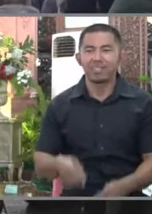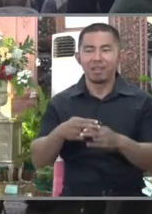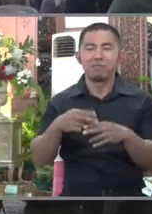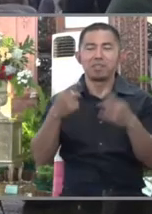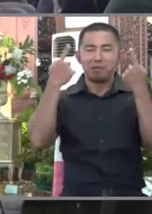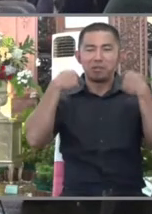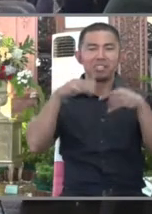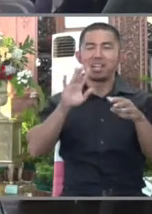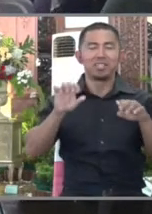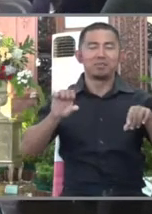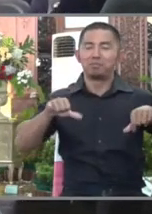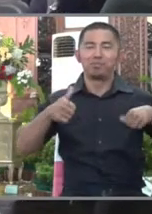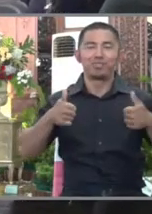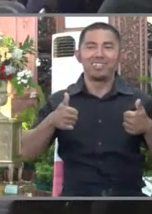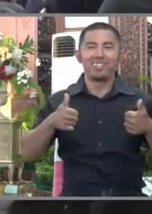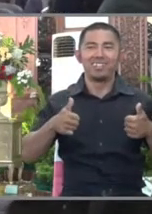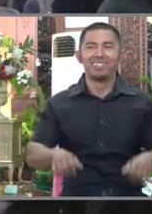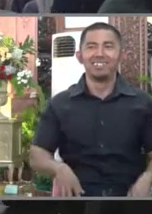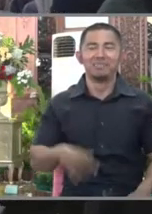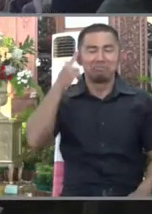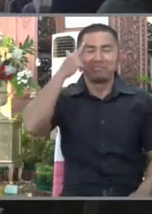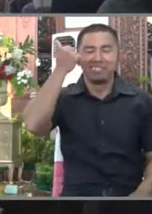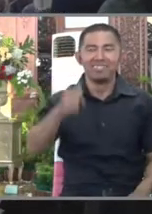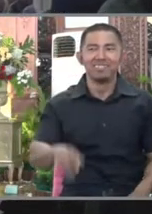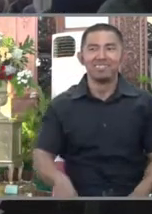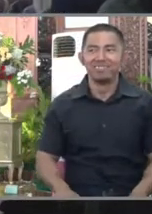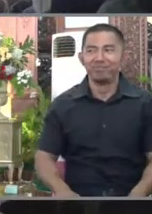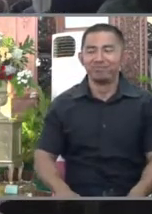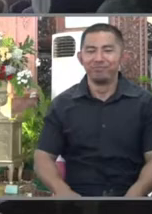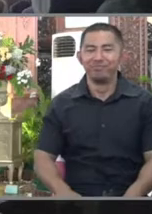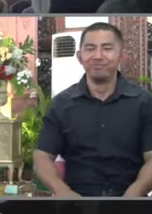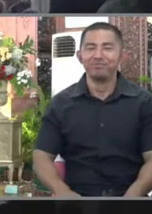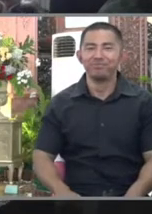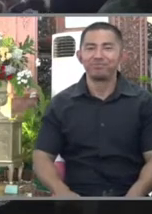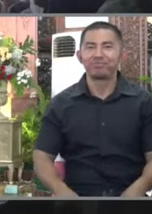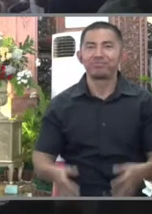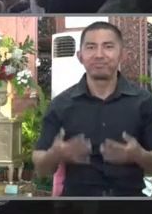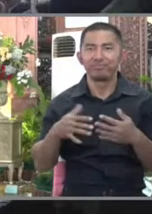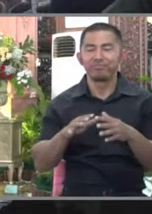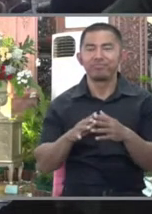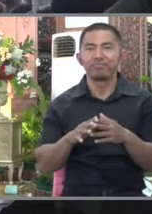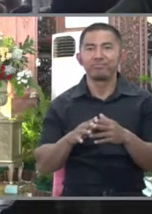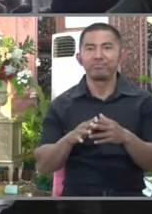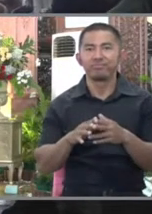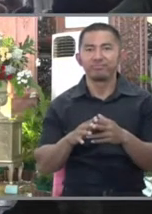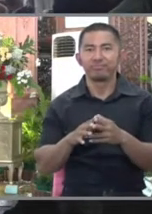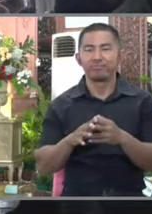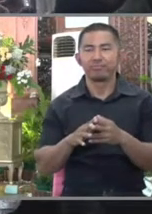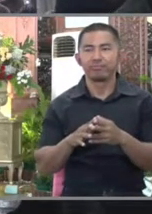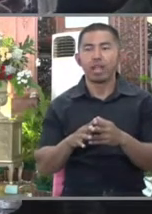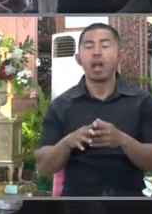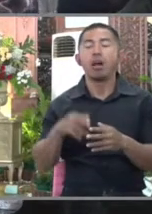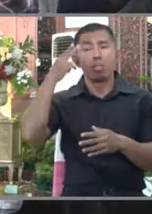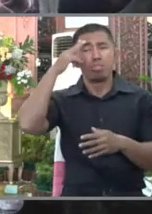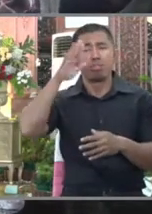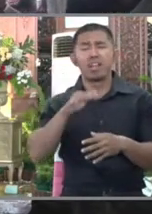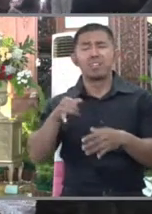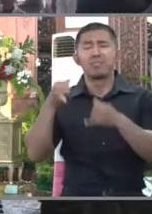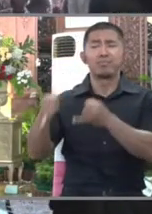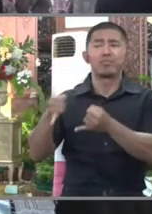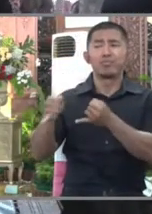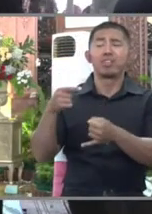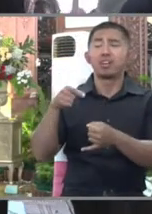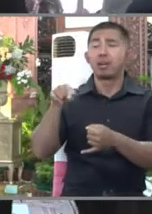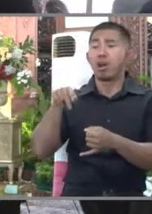Hilaf. Pinter gue. Nah, sebenarnya menurutmu agar tidak jadi perundungan itu kamu